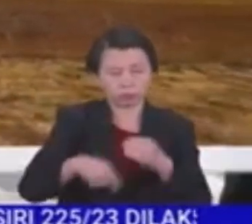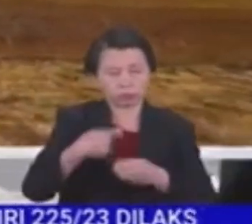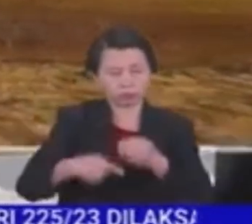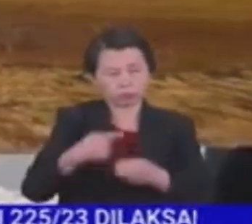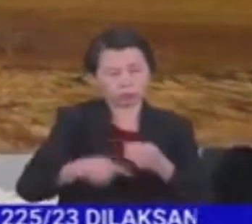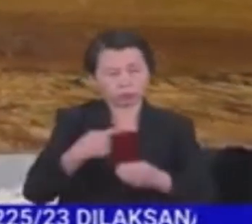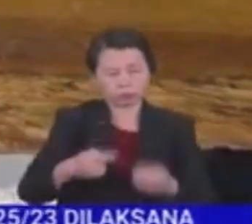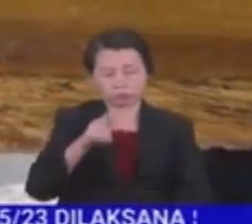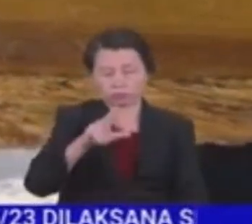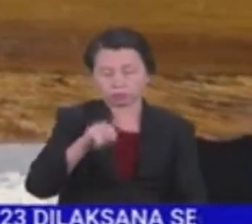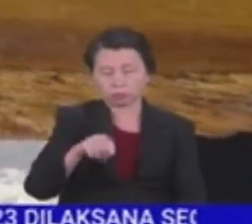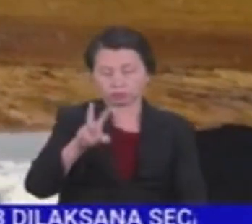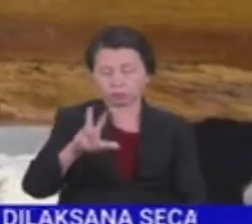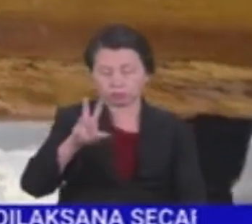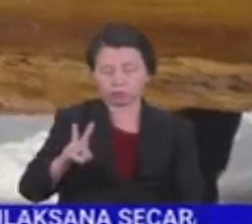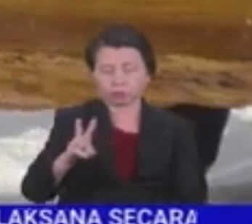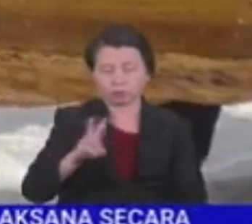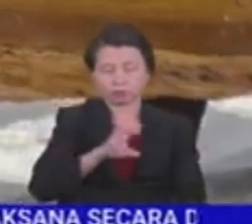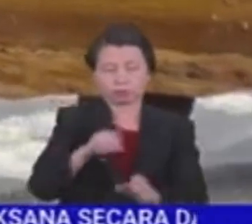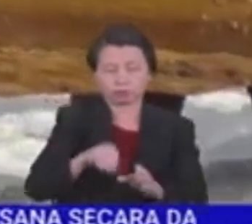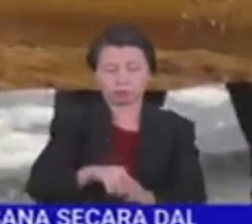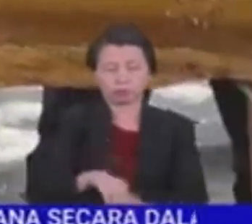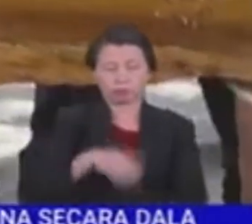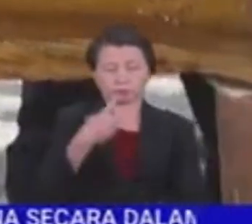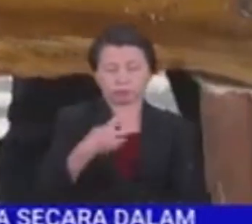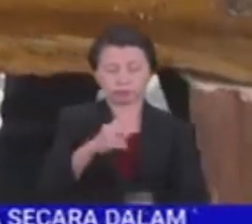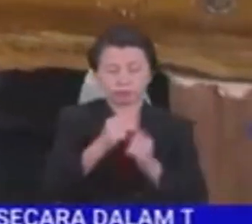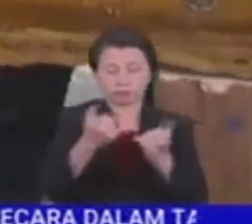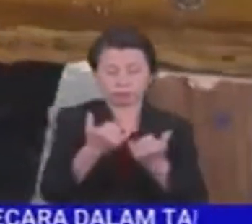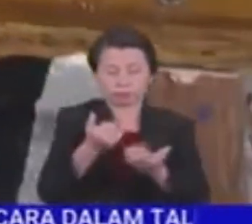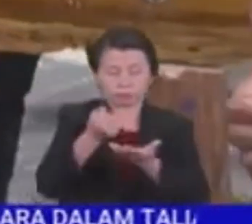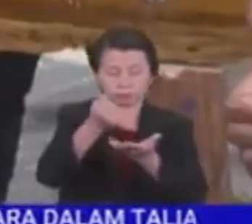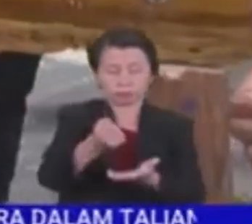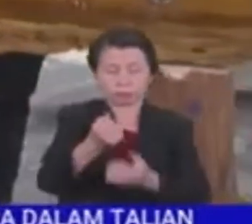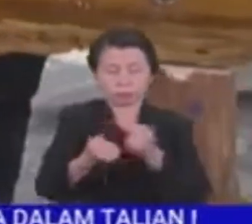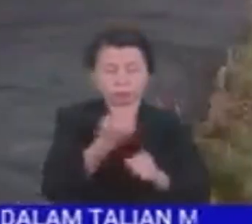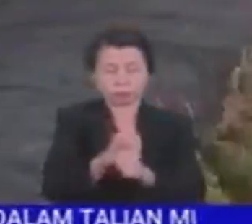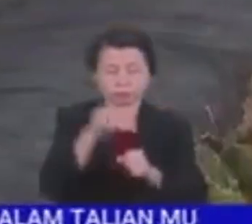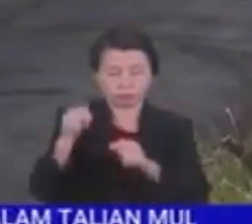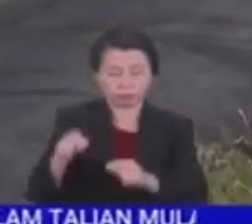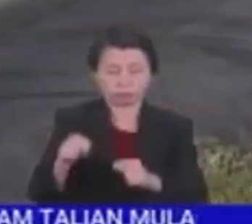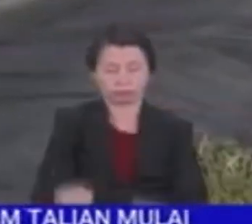RM3.36 juta melibatkan 2 syarikat pembekal pada tahun tersebut.